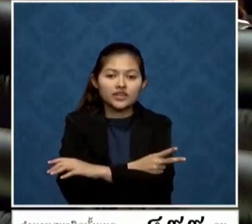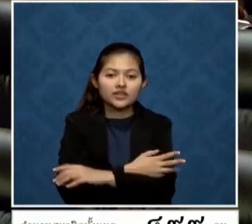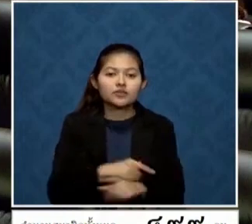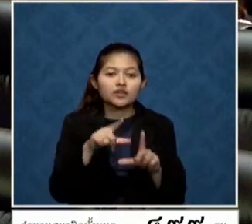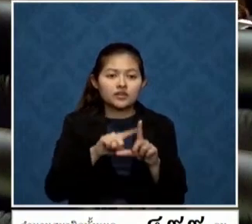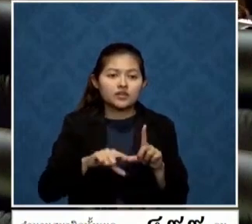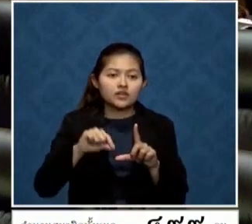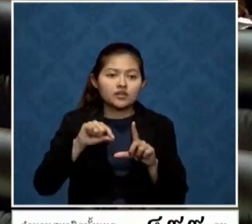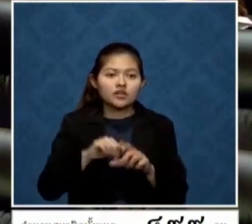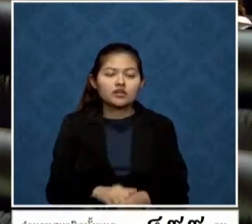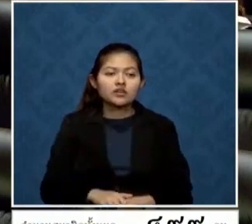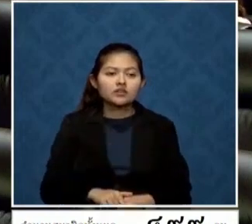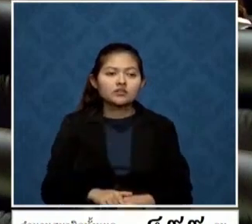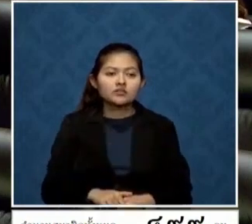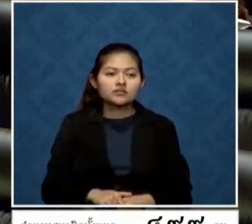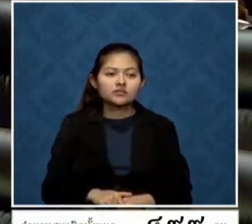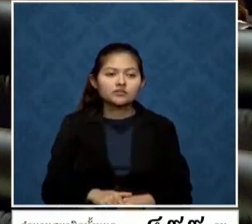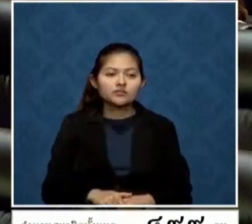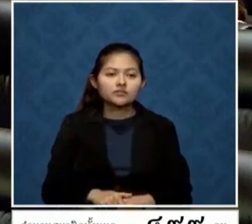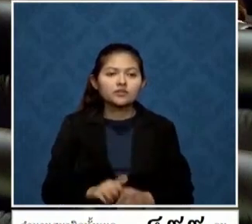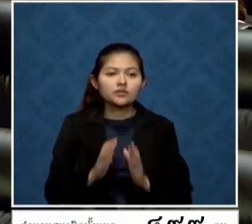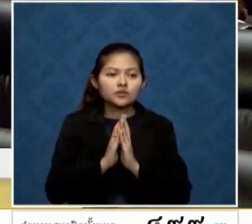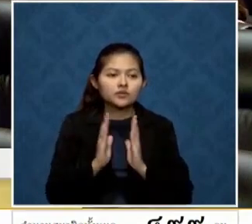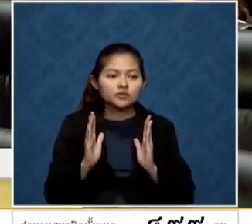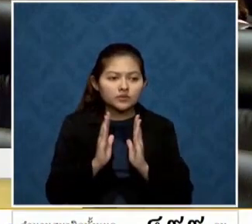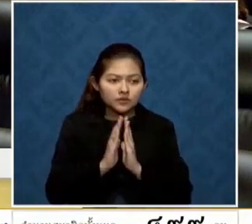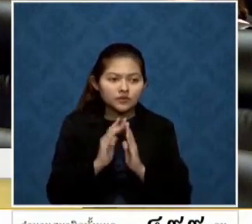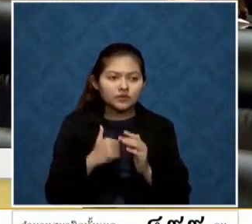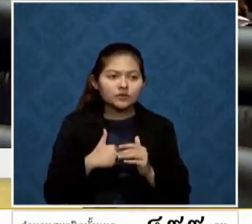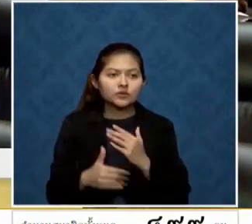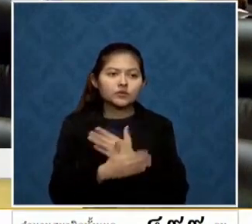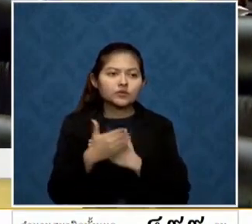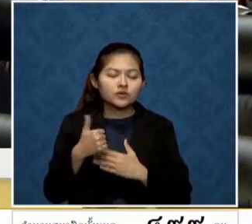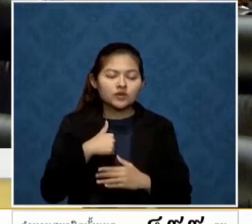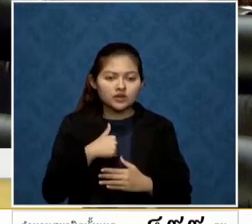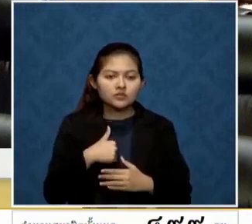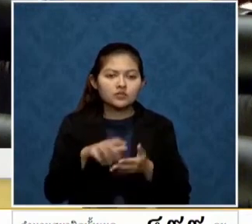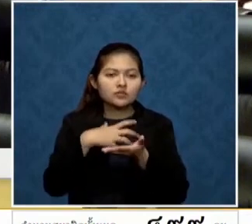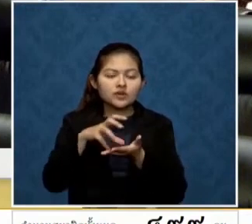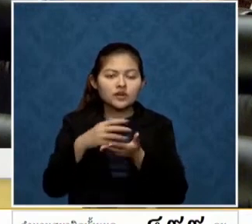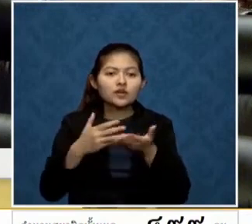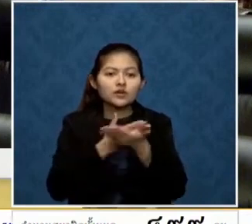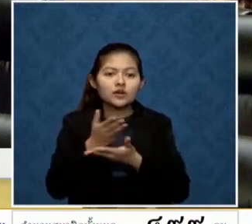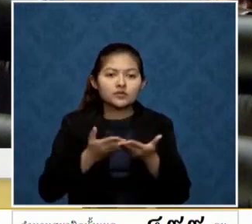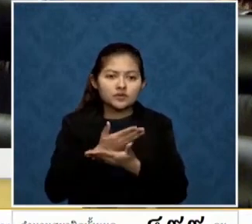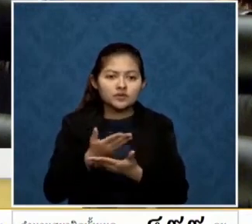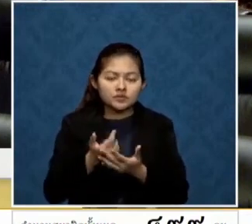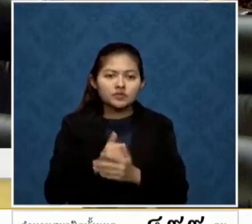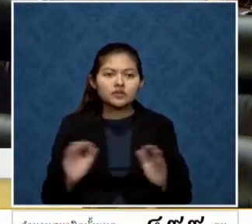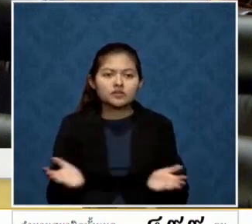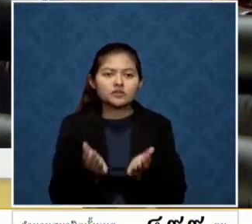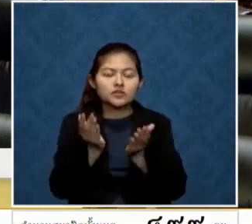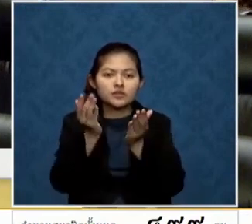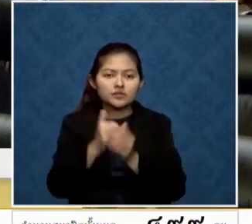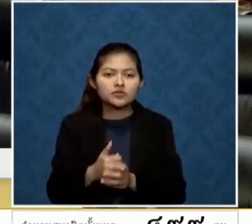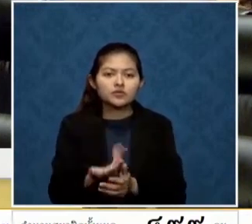ไกรวันนี้ต้องขอขอบพระคุณท่านประธานที่เปิดโอกาสให้ผมได้มีส่วนร่วมในการอภิปรายสนับนุนยติ